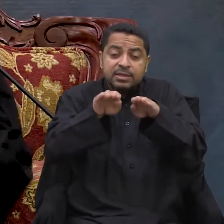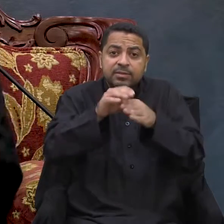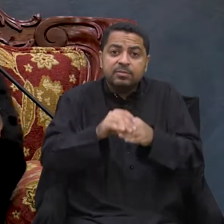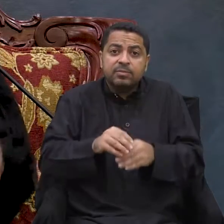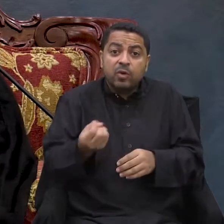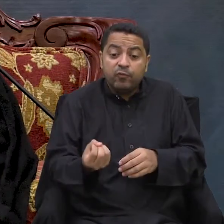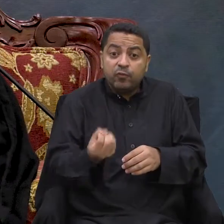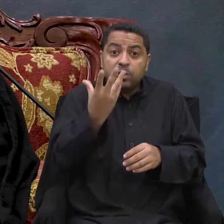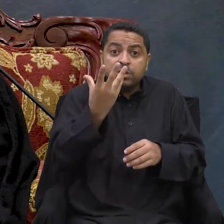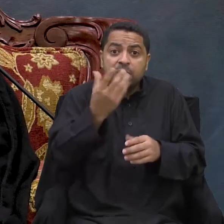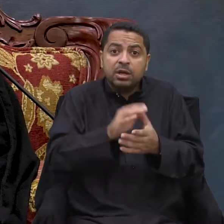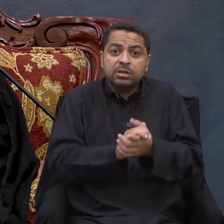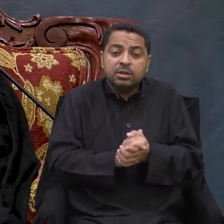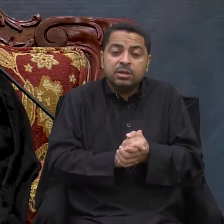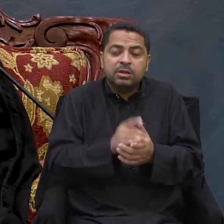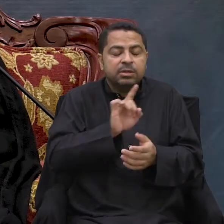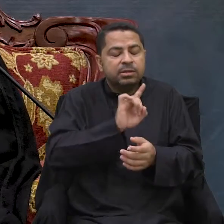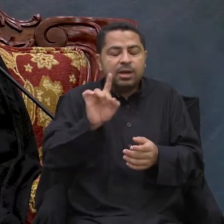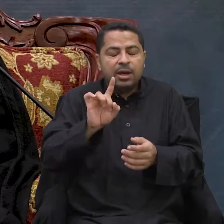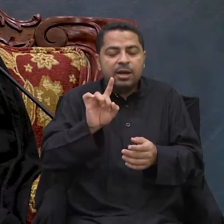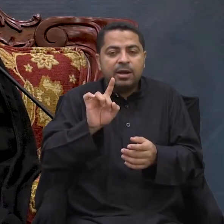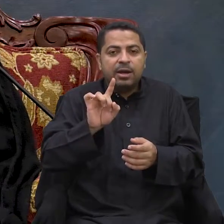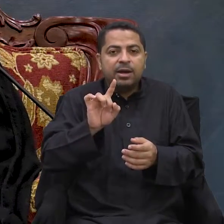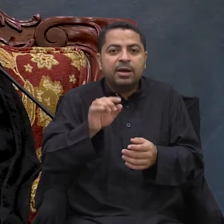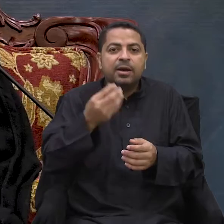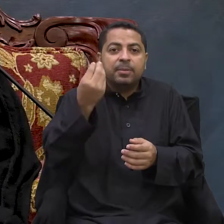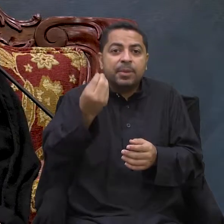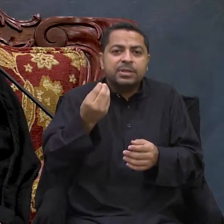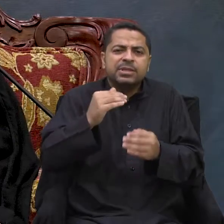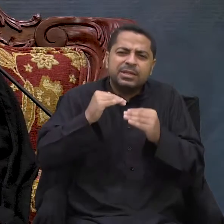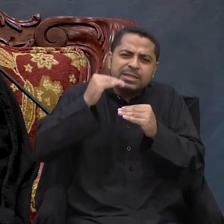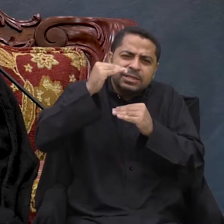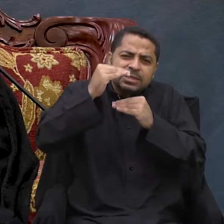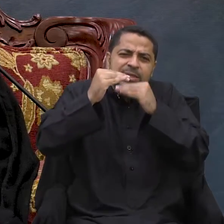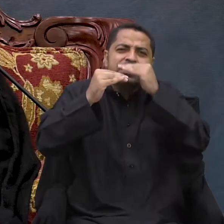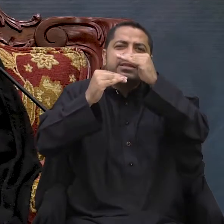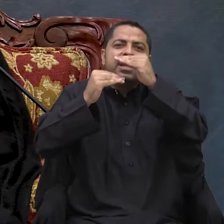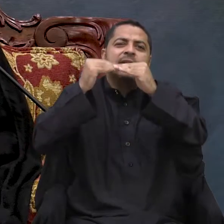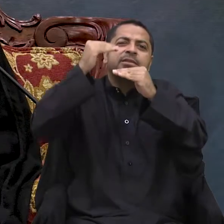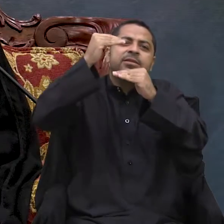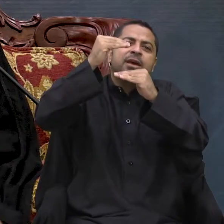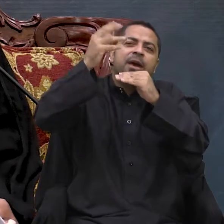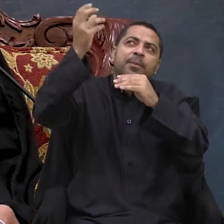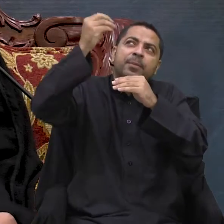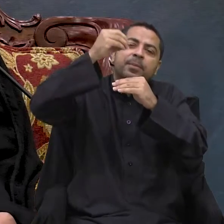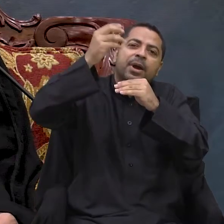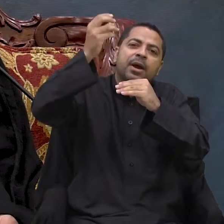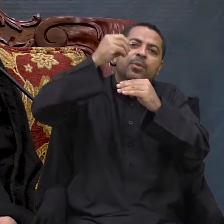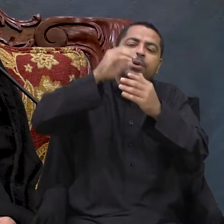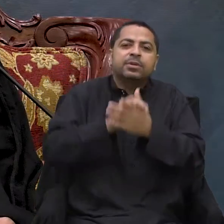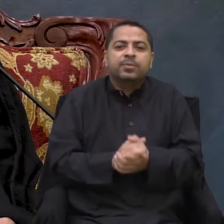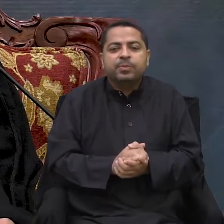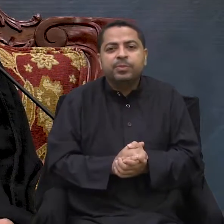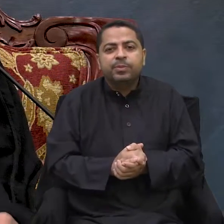فجأة واحدة، وإنما هي بشكل تدريجي وتراكمي. وهذا اللي يحصل